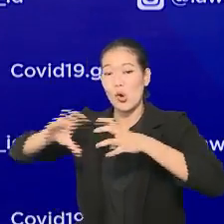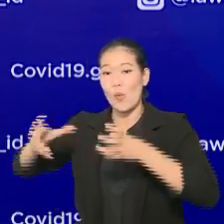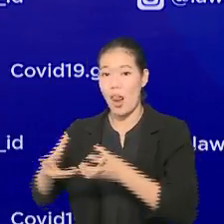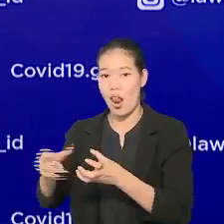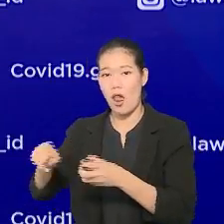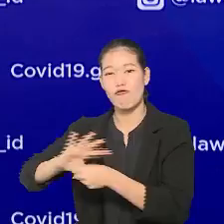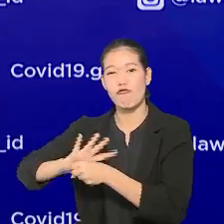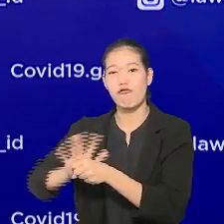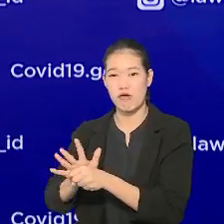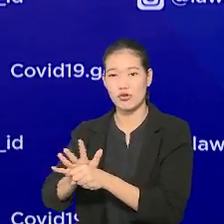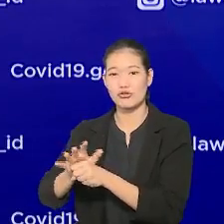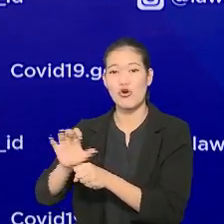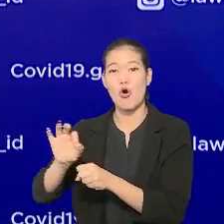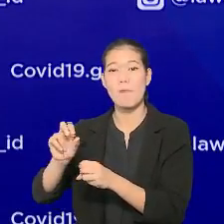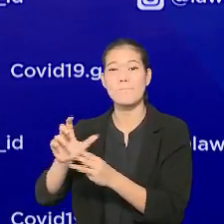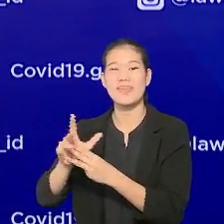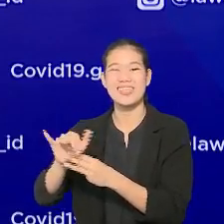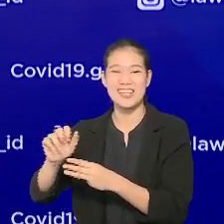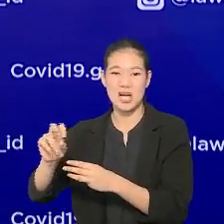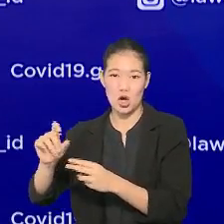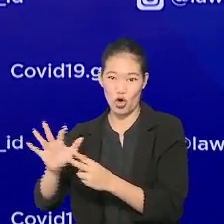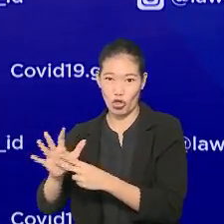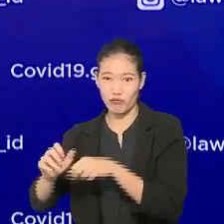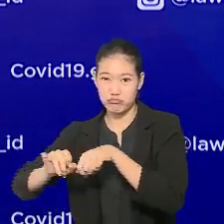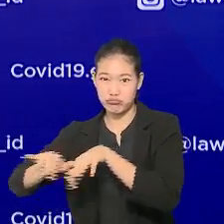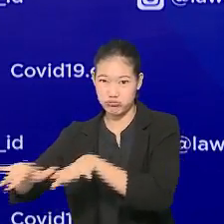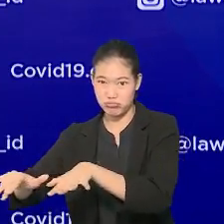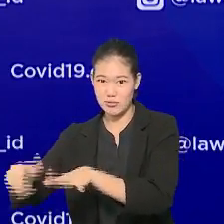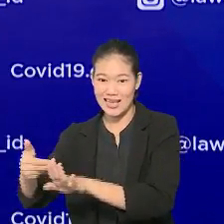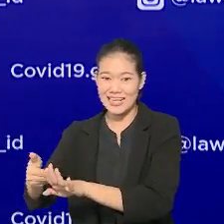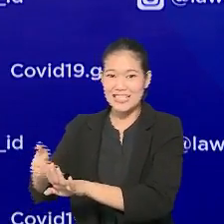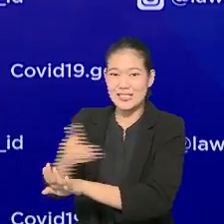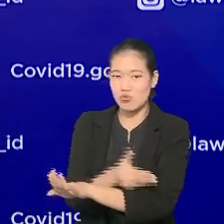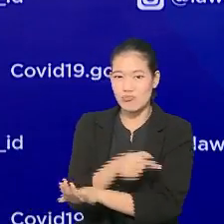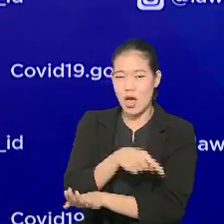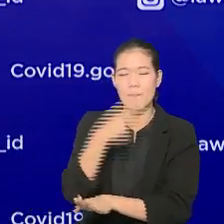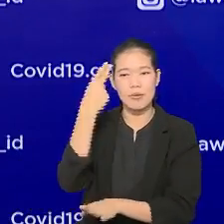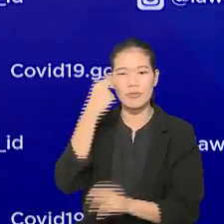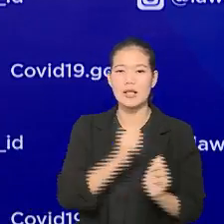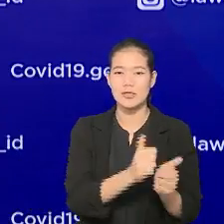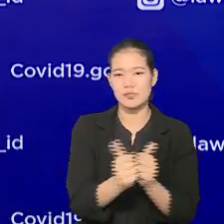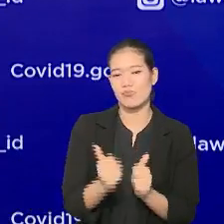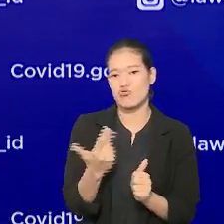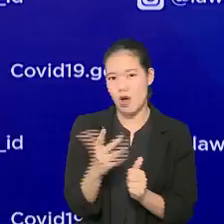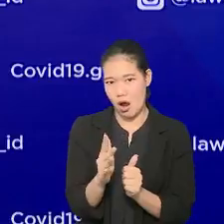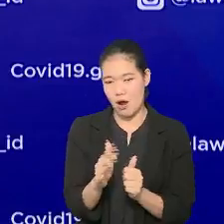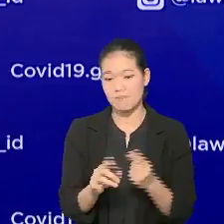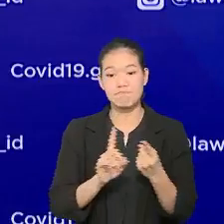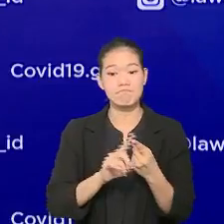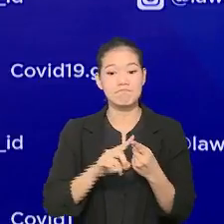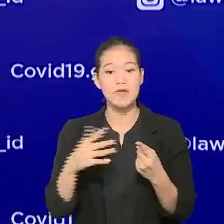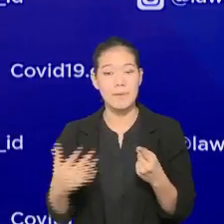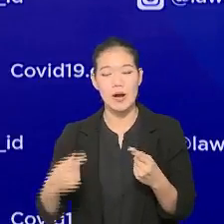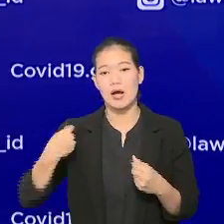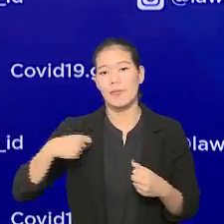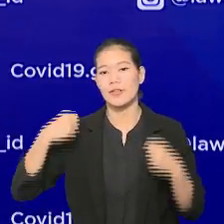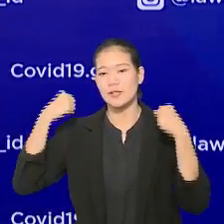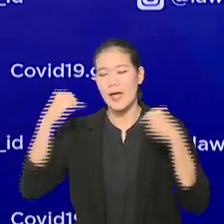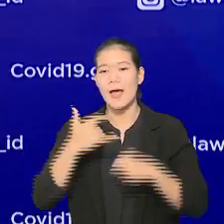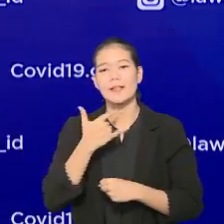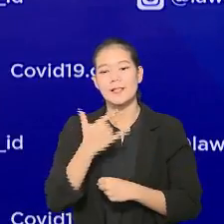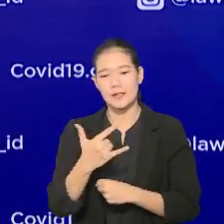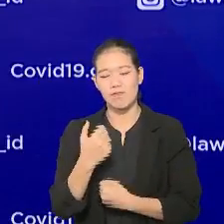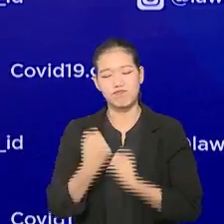tersebut, sebelumnya pemerintah telah melakukan beberapa langkah antisipatif, antara lain Kemenkes